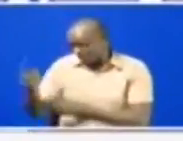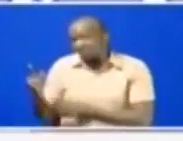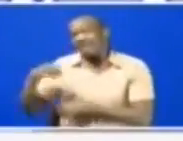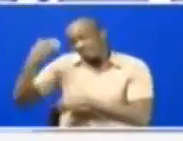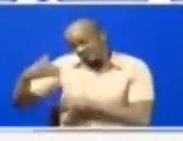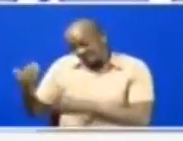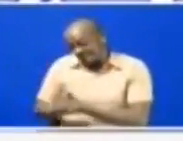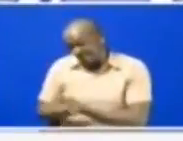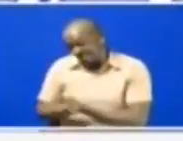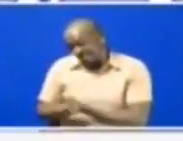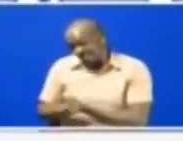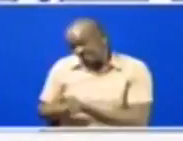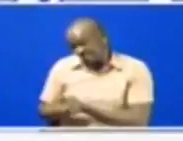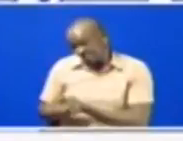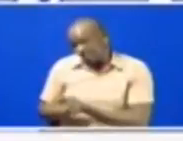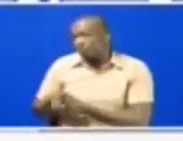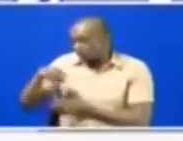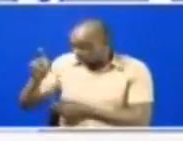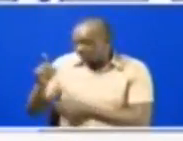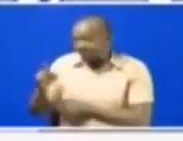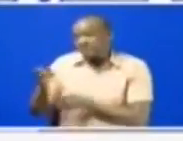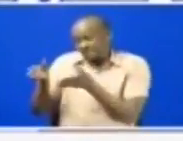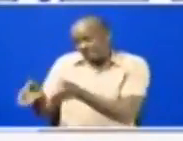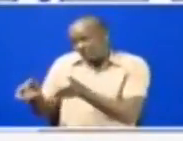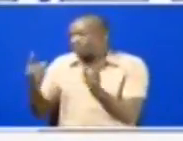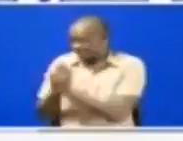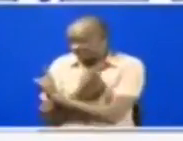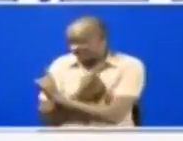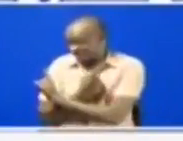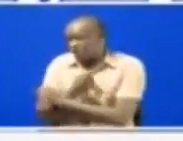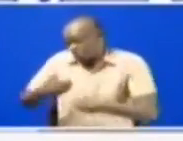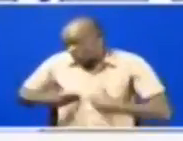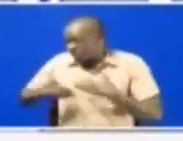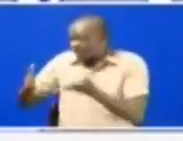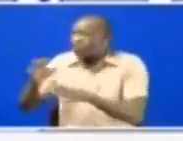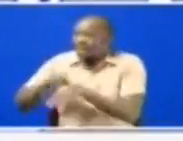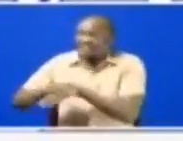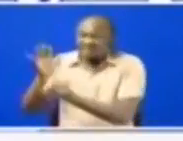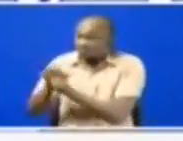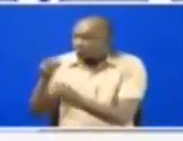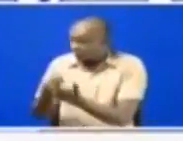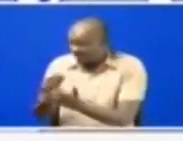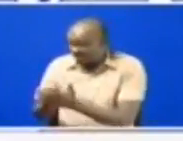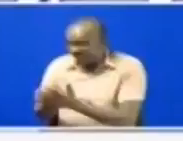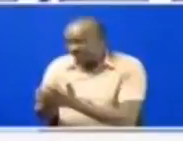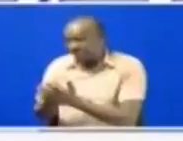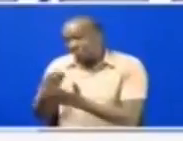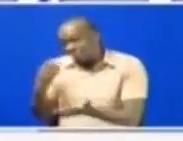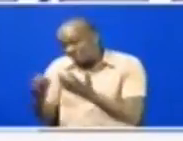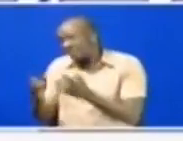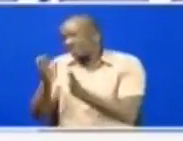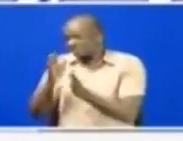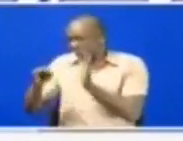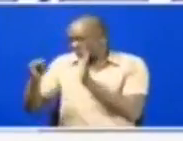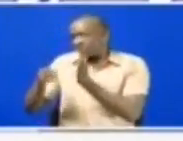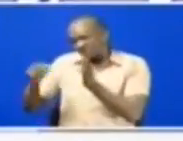hiyo wakati. Mm-hmm. Kwa siku. Mm-hmm. So unakuja unapata sasa saizi imekuwa ni tofauti. Vijana sasa at least wanapata pesa hata mpangilio wao